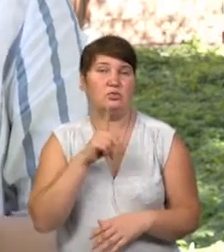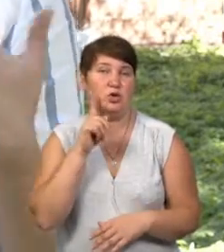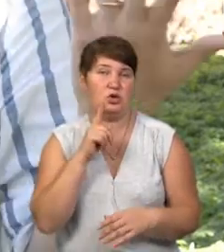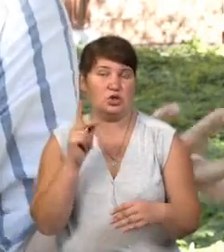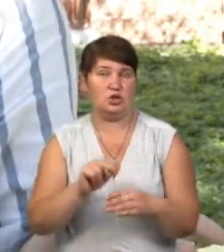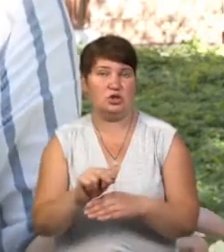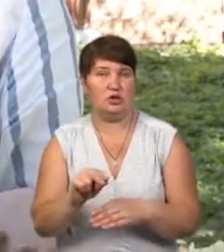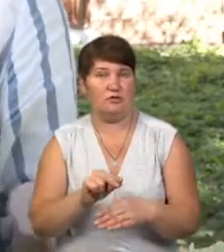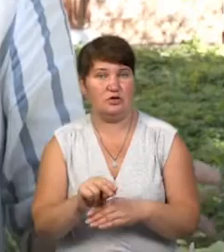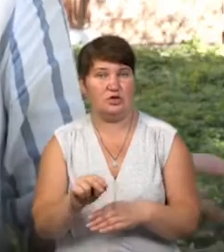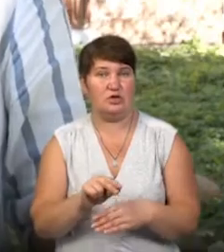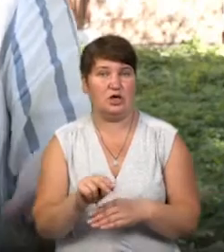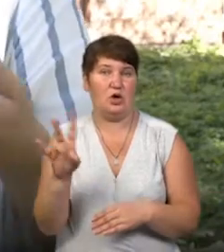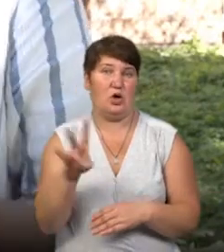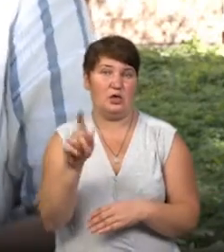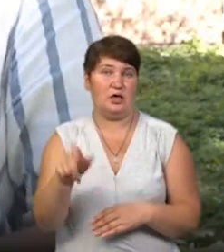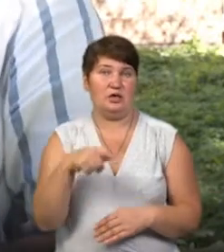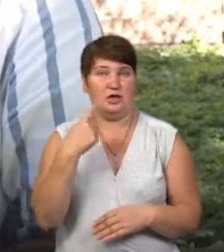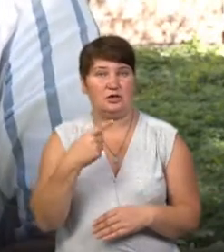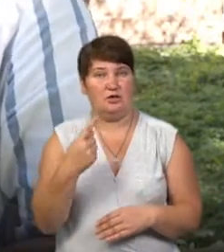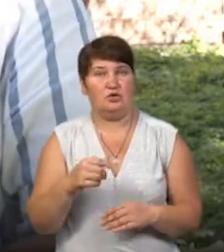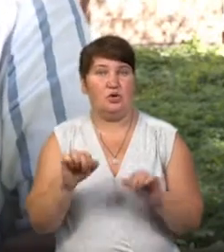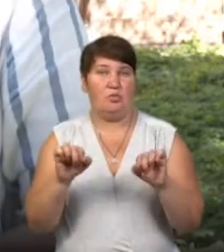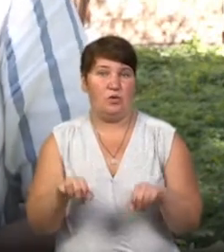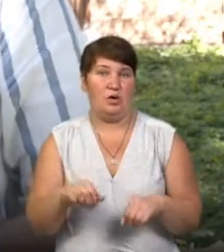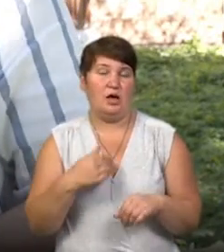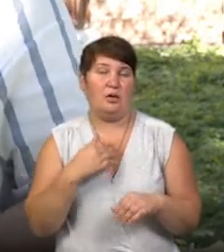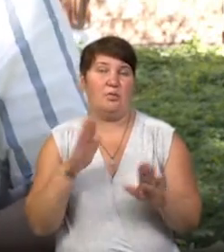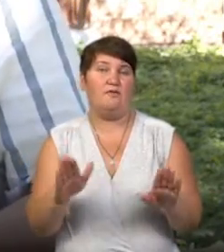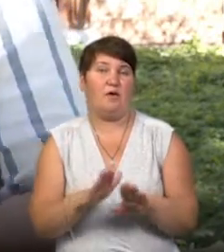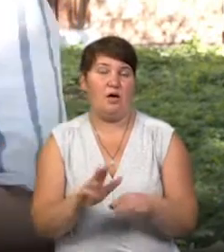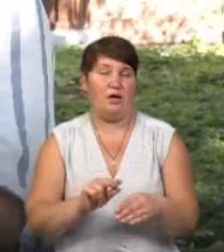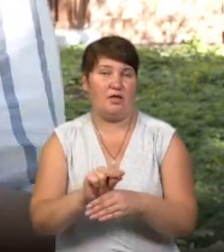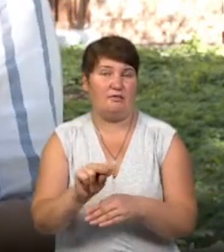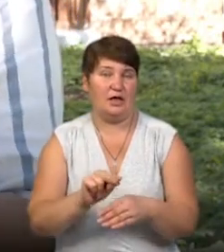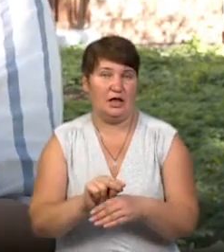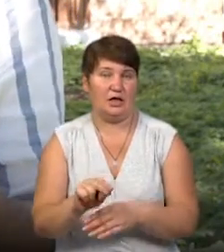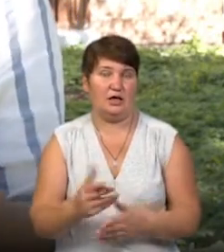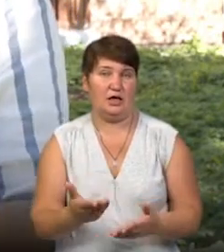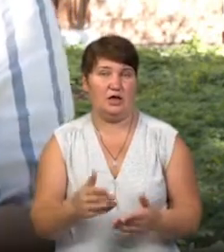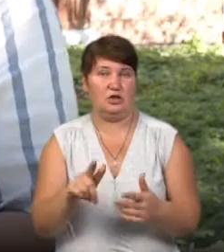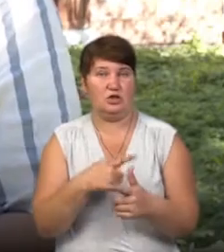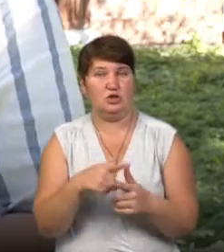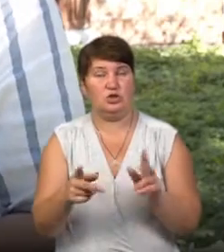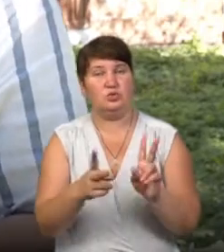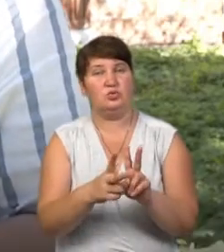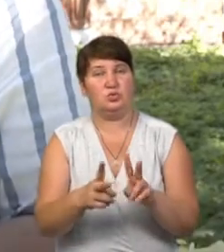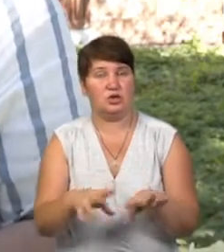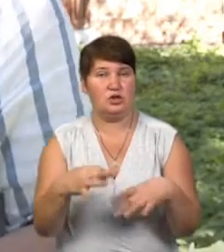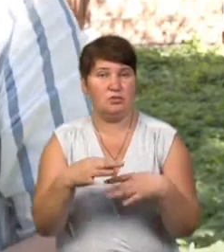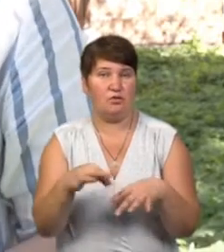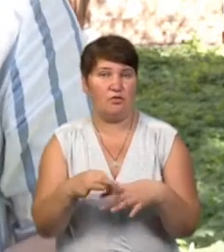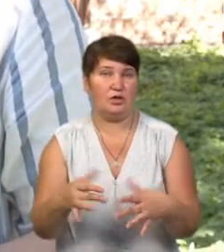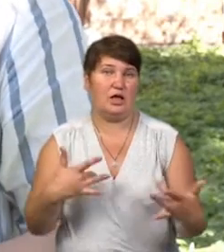Тобто, навіть там отець сказав мені, що я би могла вокал викладати, чи якісь зустрічі там театральної